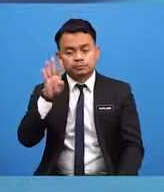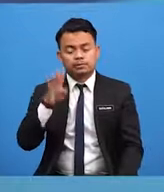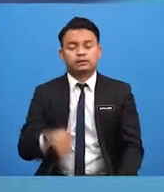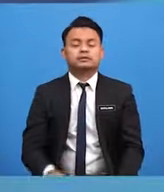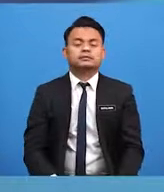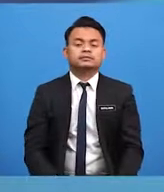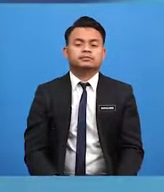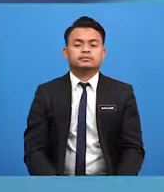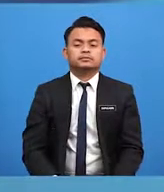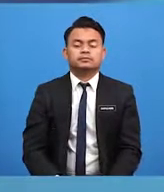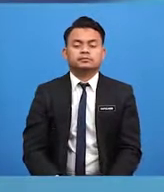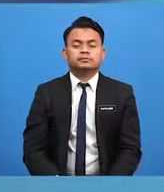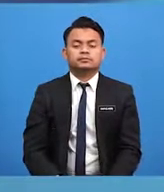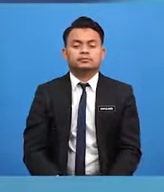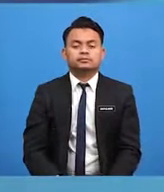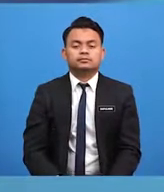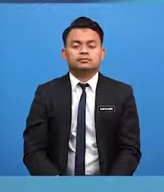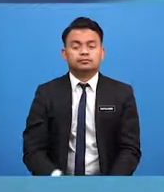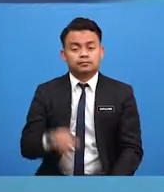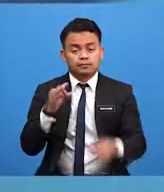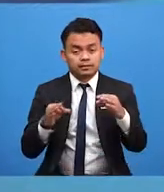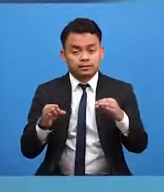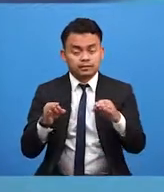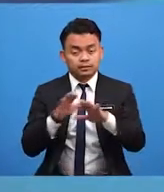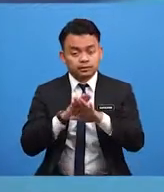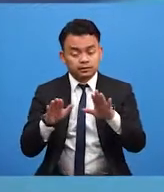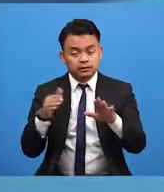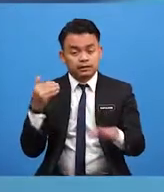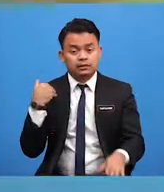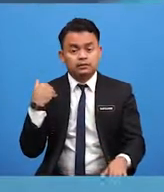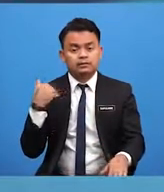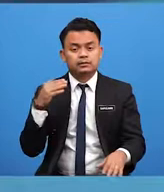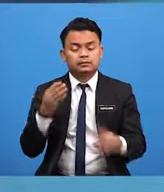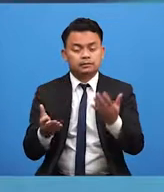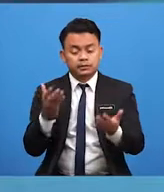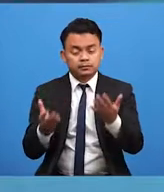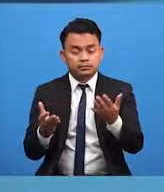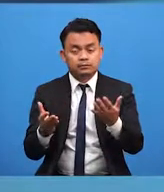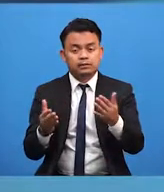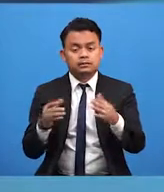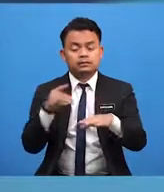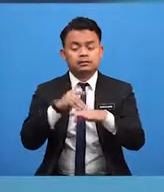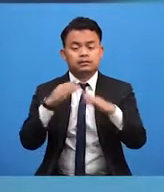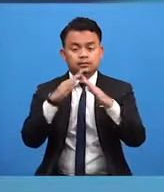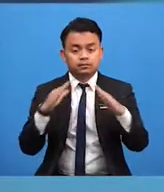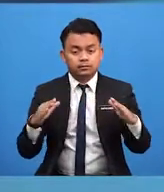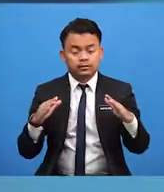bersaiz sederhana. Sekiranya tidak ada penimbang di rumah, bolehlah